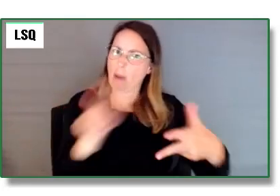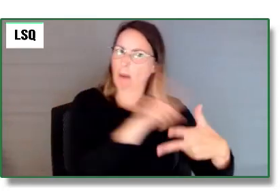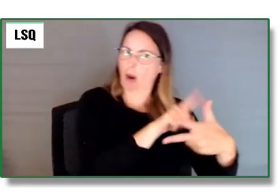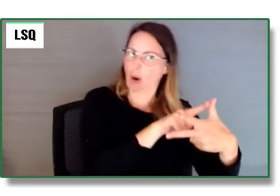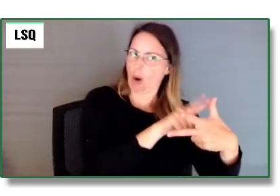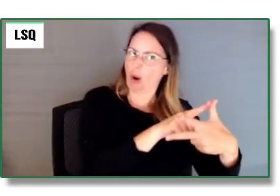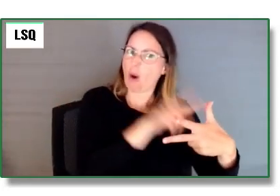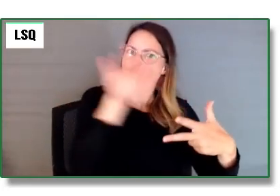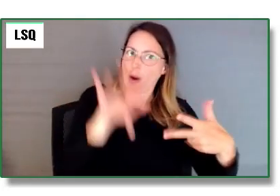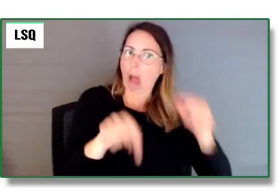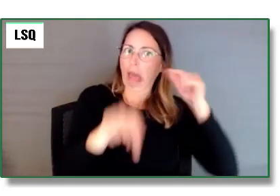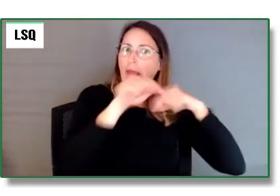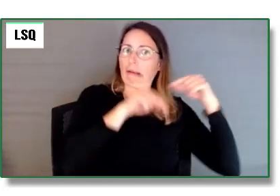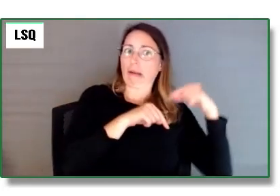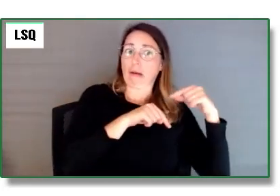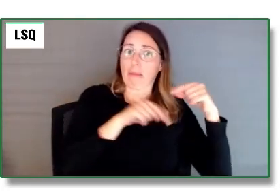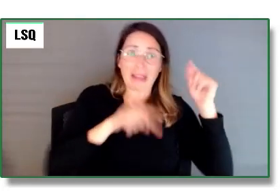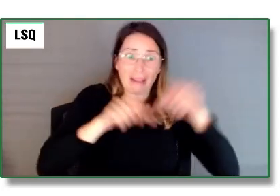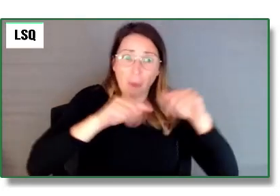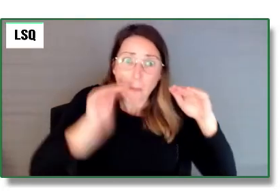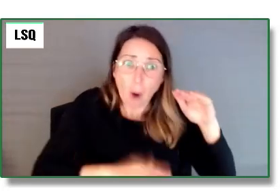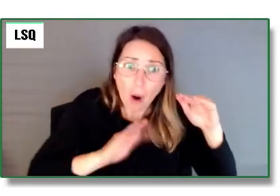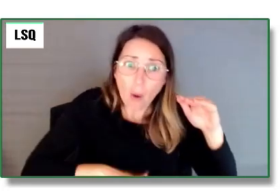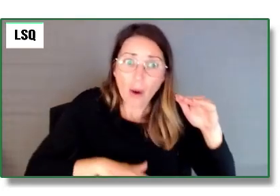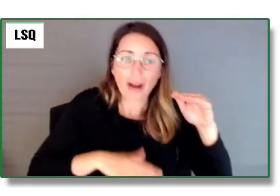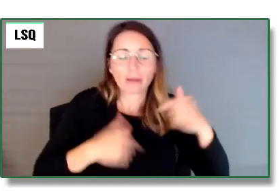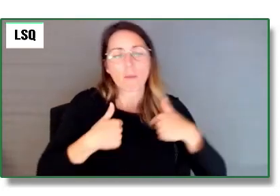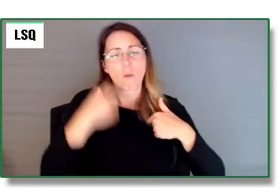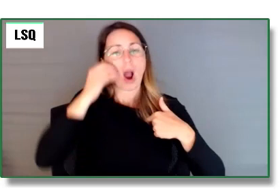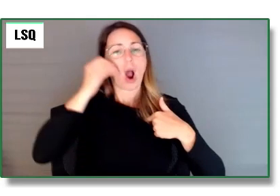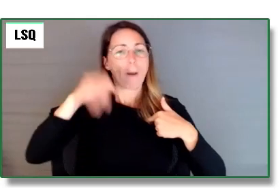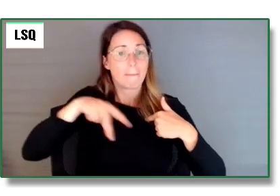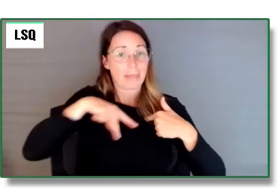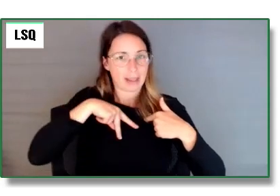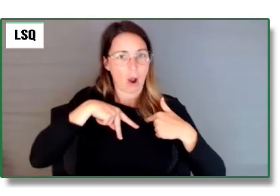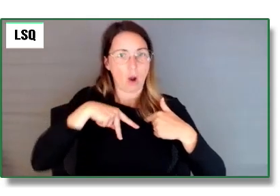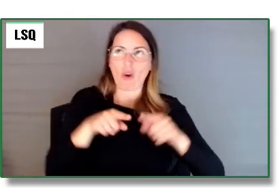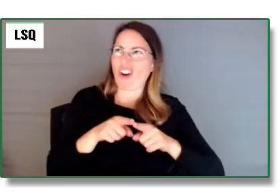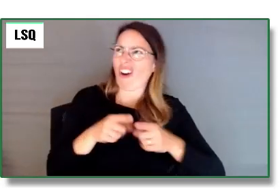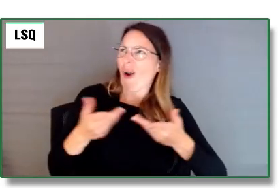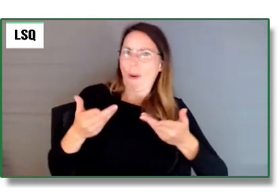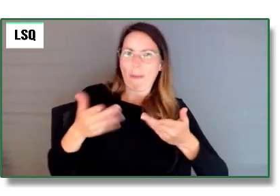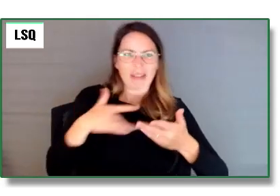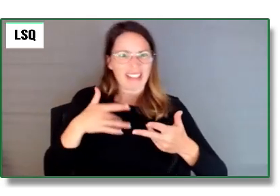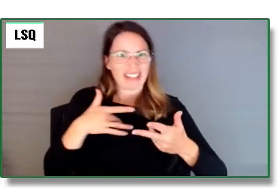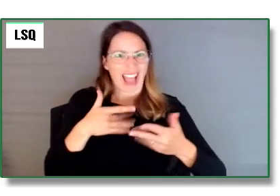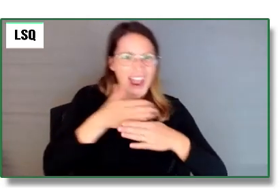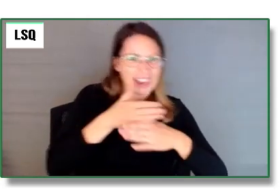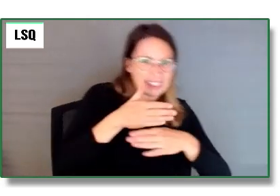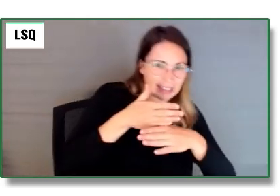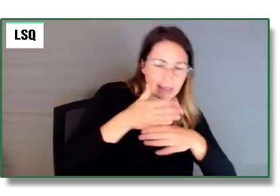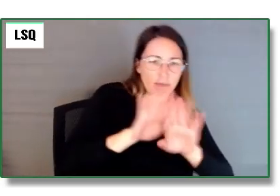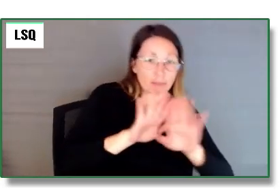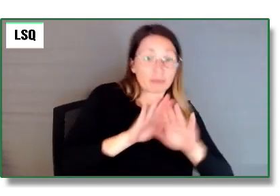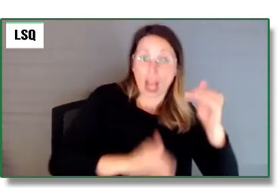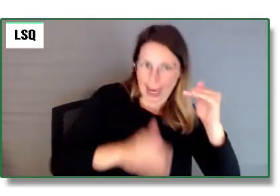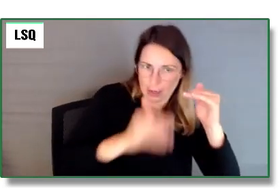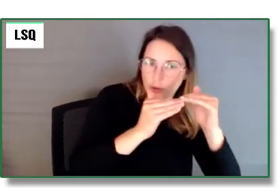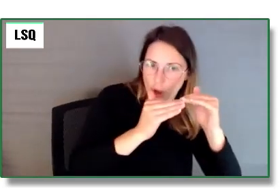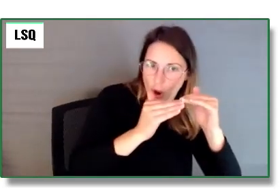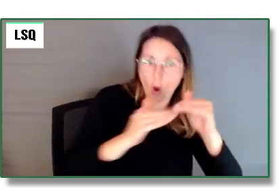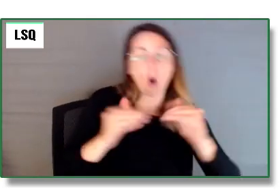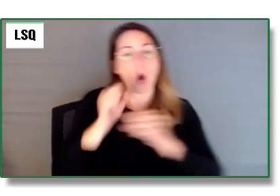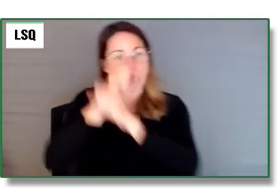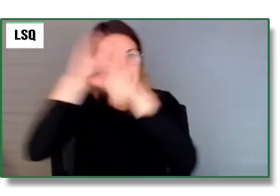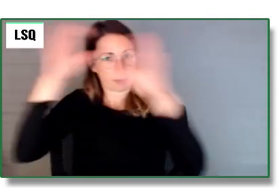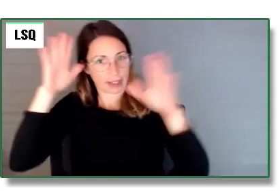mon avis, cela renforce une fausse tension entre l'accessibilité, l'inclusion et la conception universelle et le bien